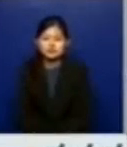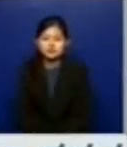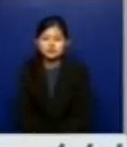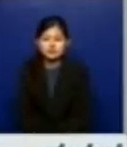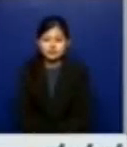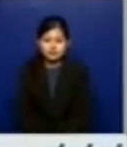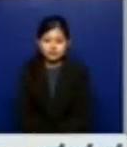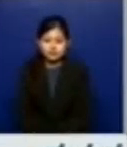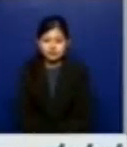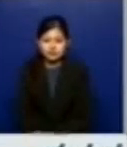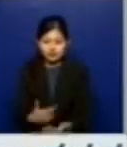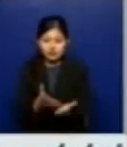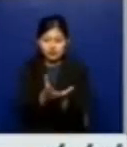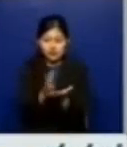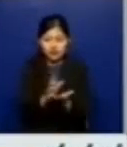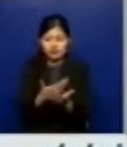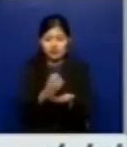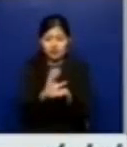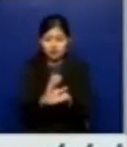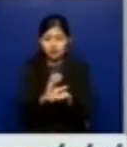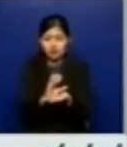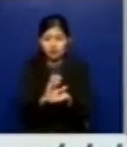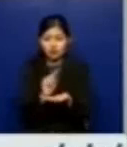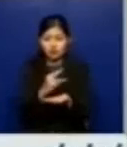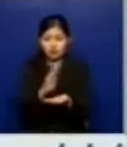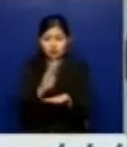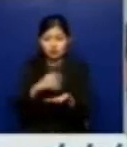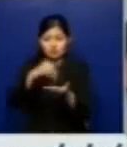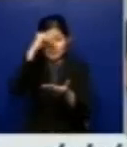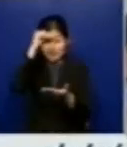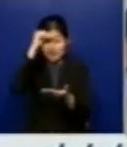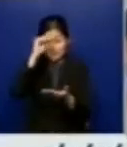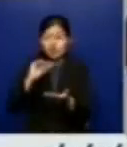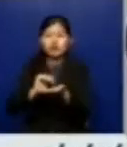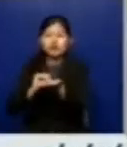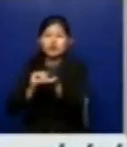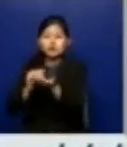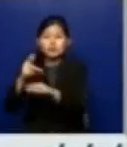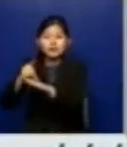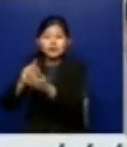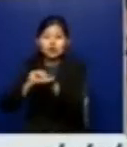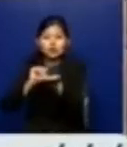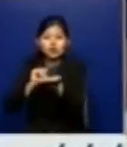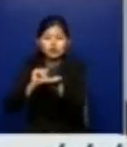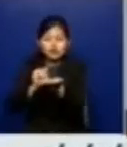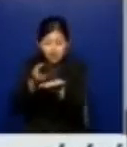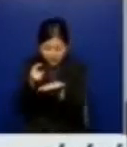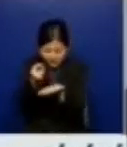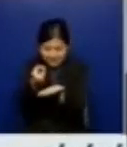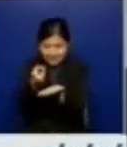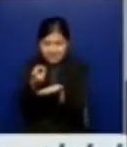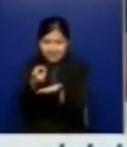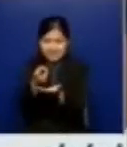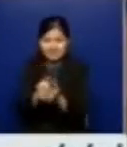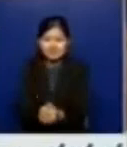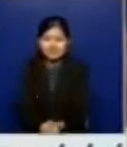ขออนุญาตเรียนไปถึงงบประมาณทางด้านการศึกษาว ัน นี้เรา ท่านวรวัฒน์ฮะยังไง ท่านประธานขออีกสักครู่เดียวครับผมตัดไปบาง